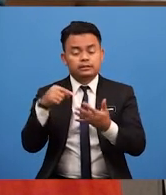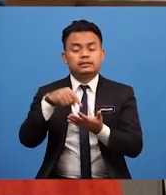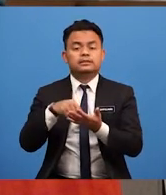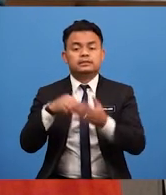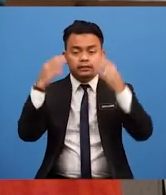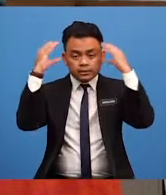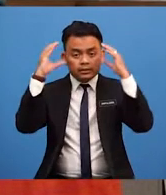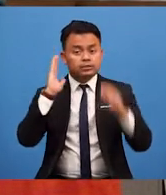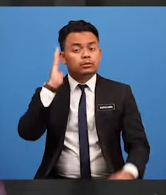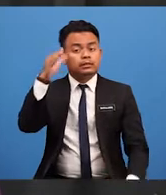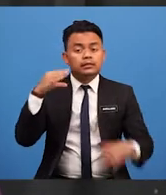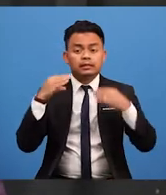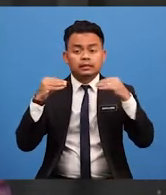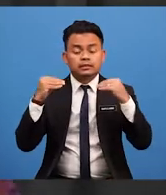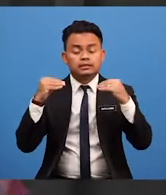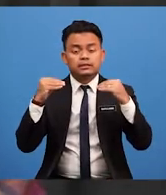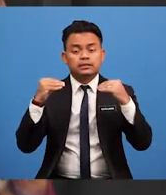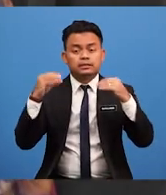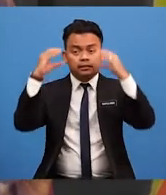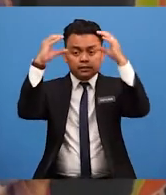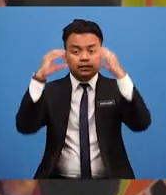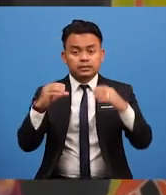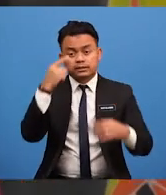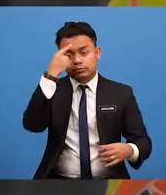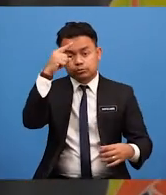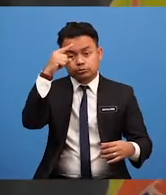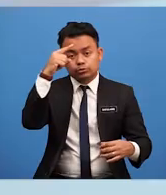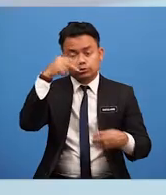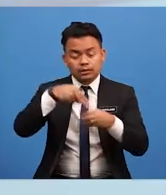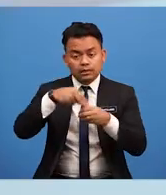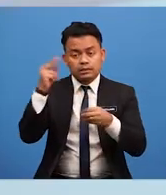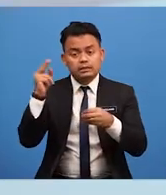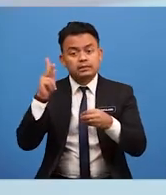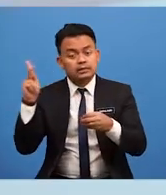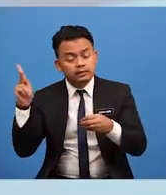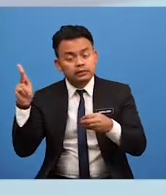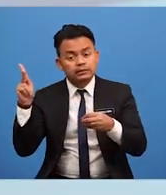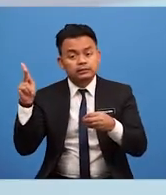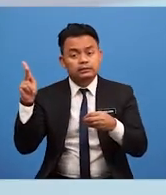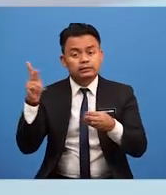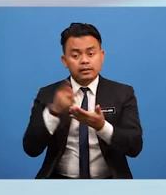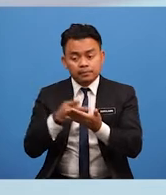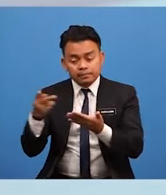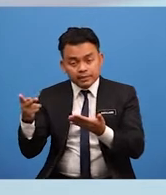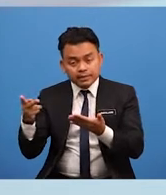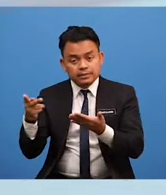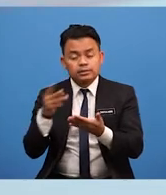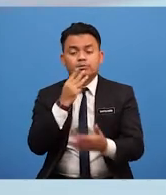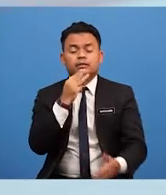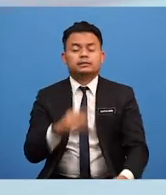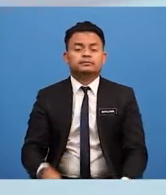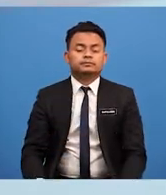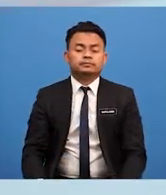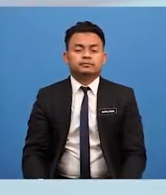menghasilkan pes warna. Secara jelas, objektif pembelajaran kita pada hari ini ialah mengenal